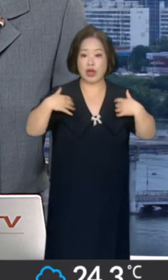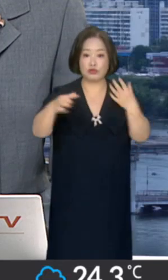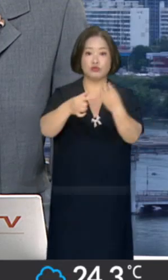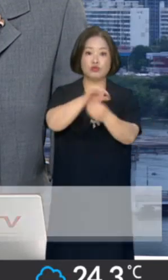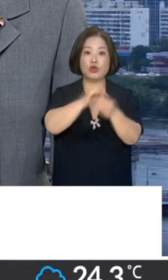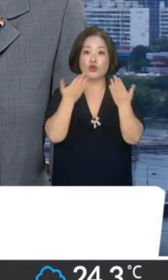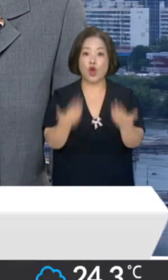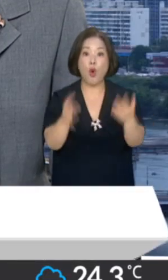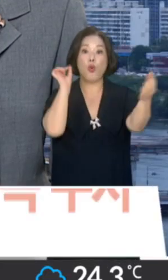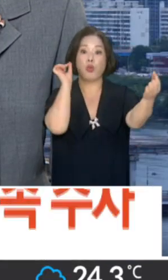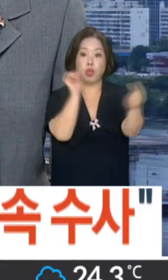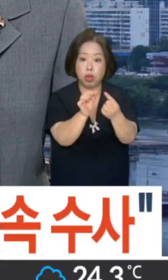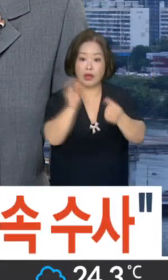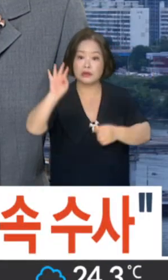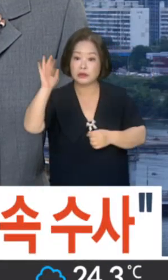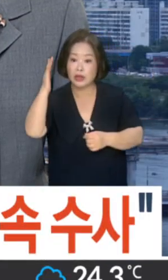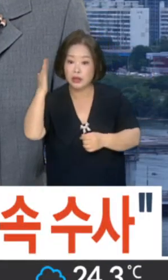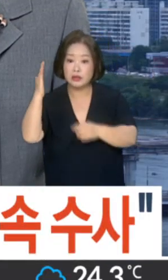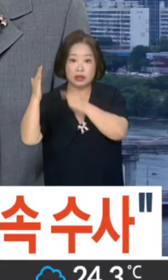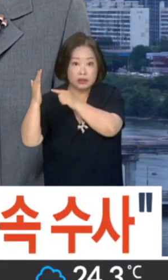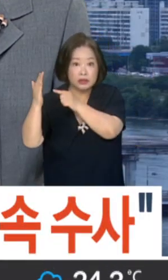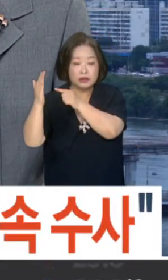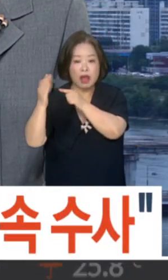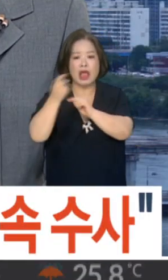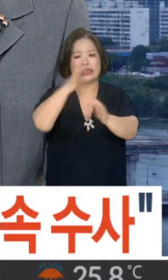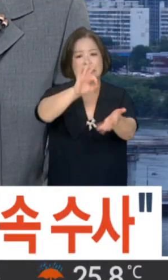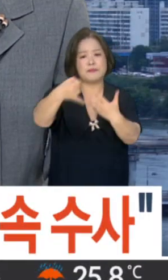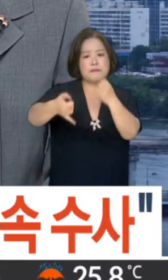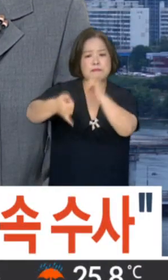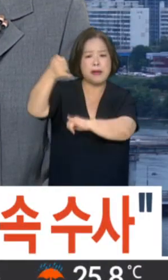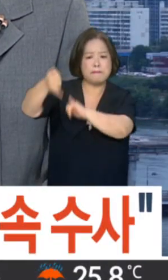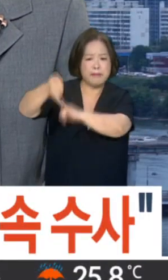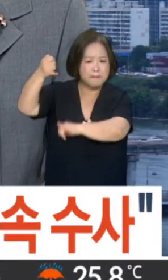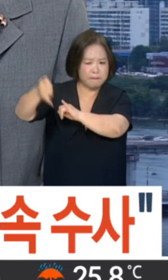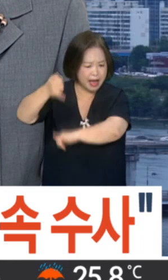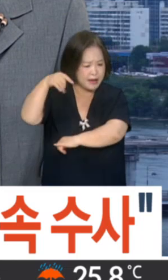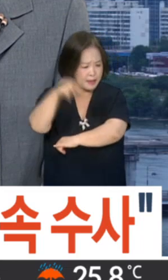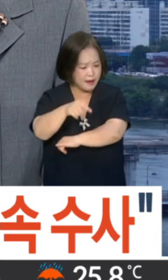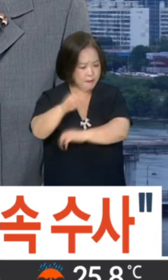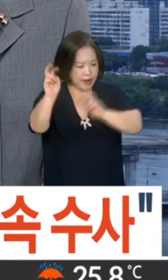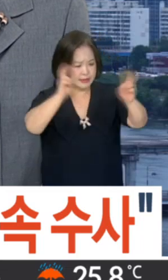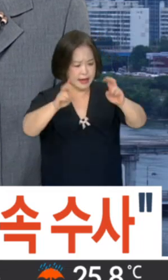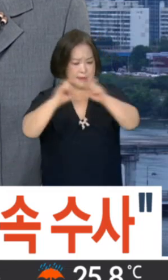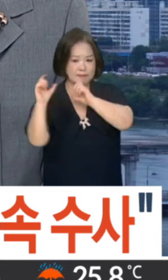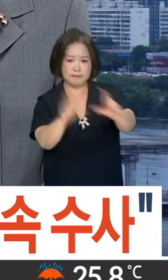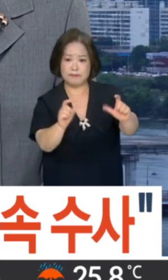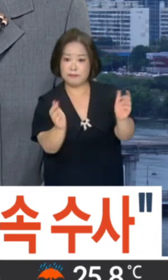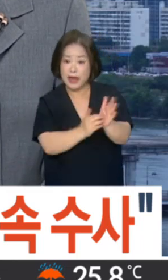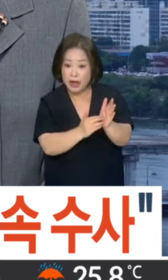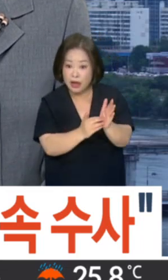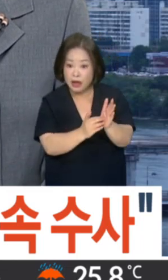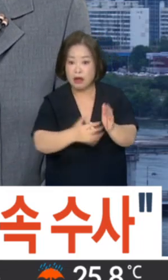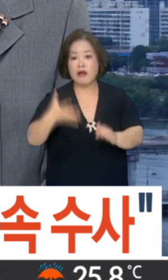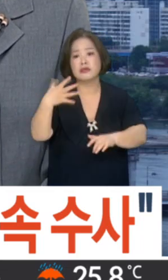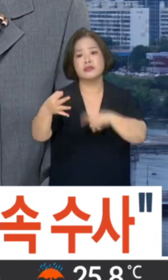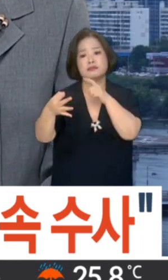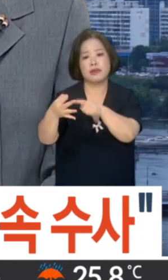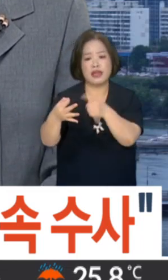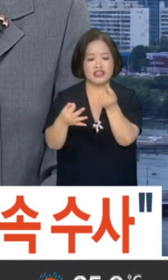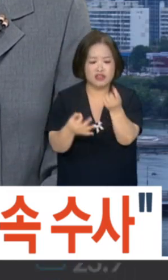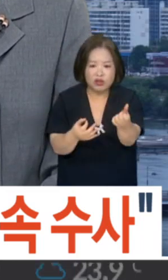정부가 추석 연휴를 앞두고 최근 급증하고 있는 임금 체불 행위에 대한 강력한 경고의 메시지를 던졌습니다. 금액이 많지